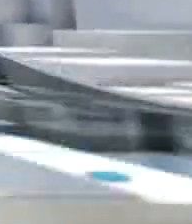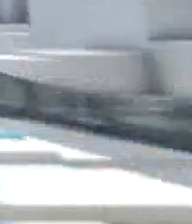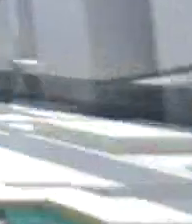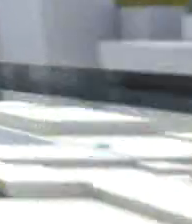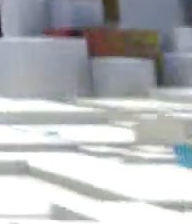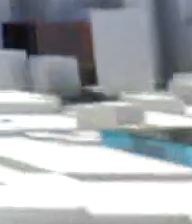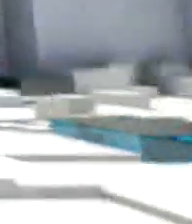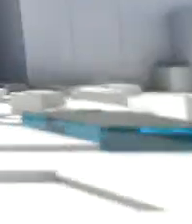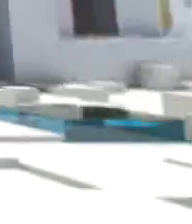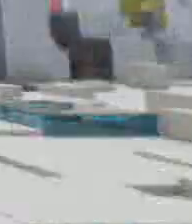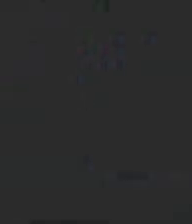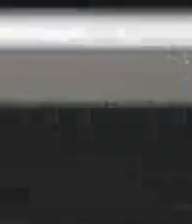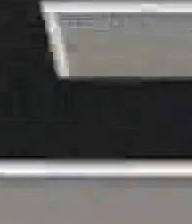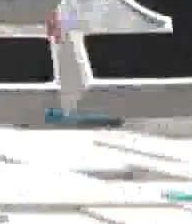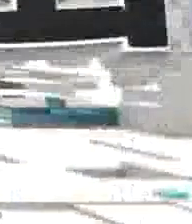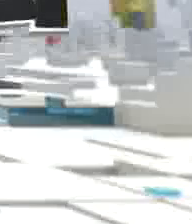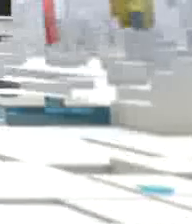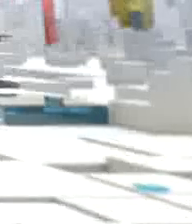으